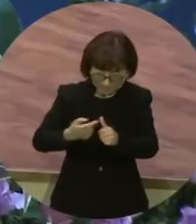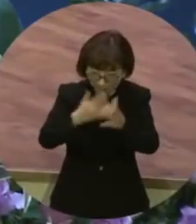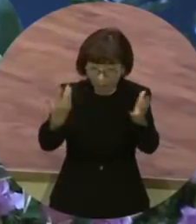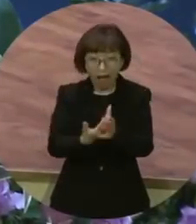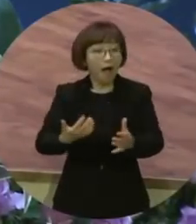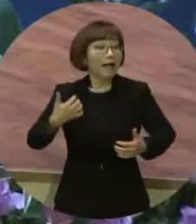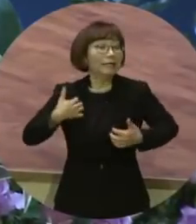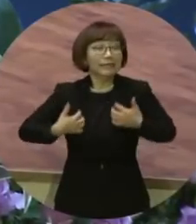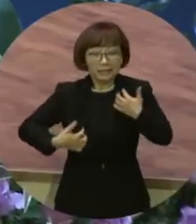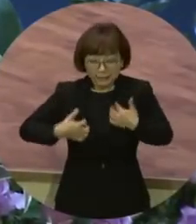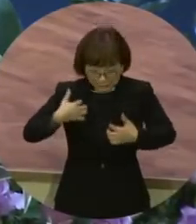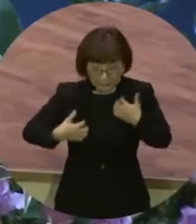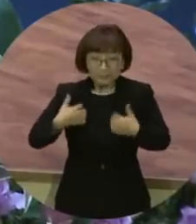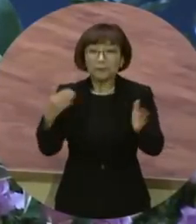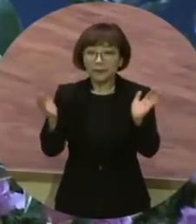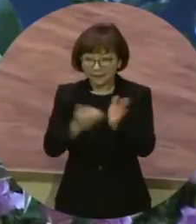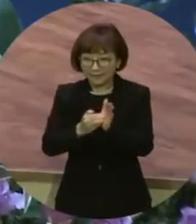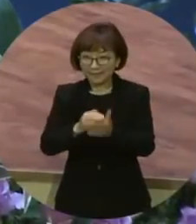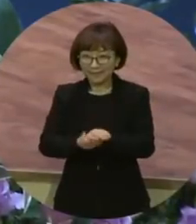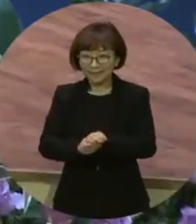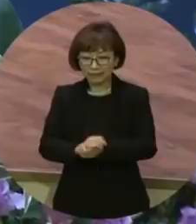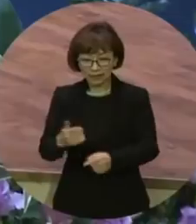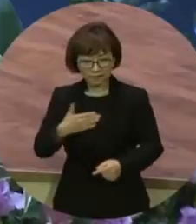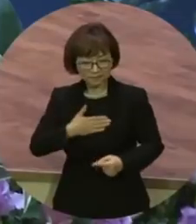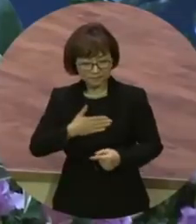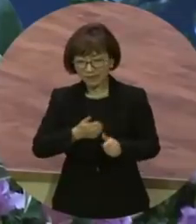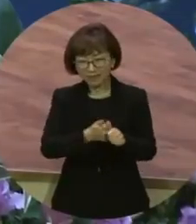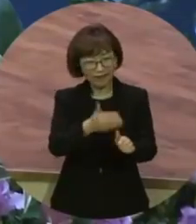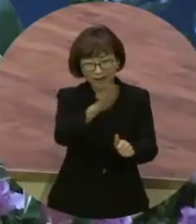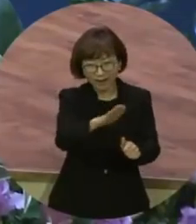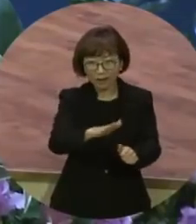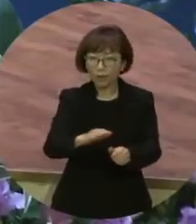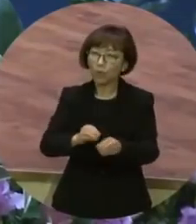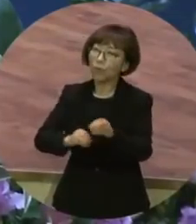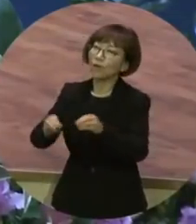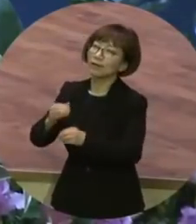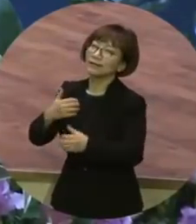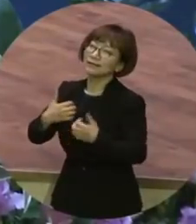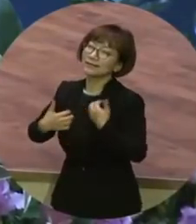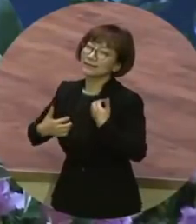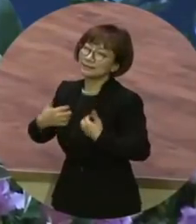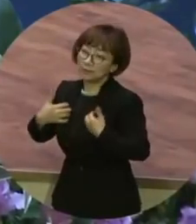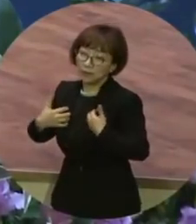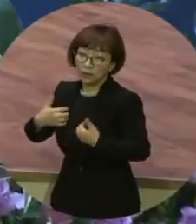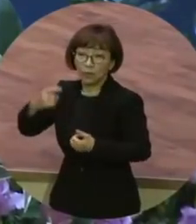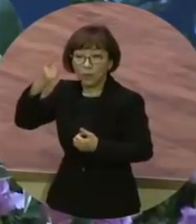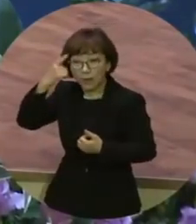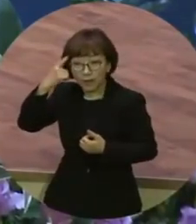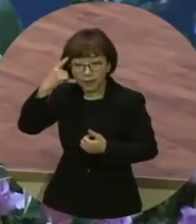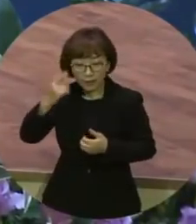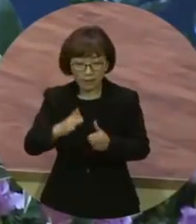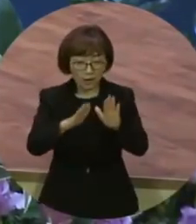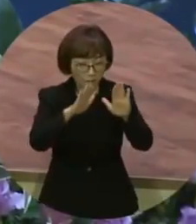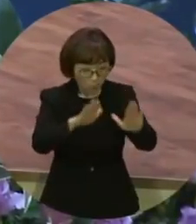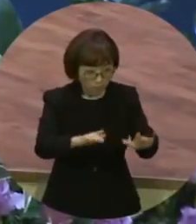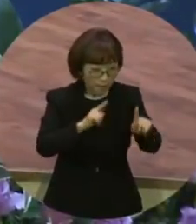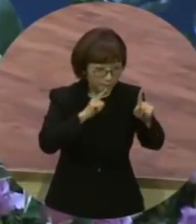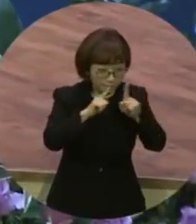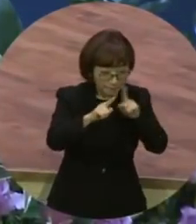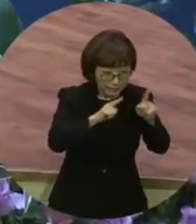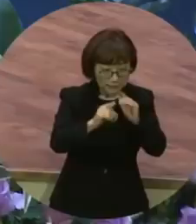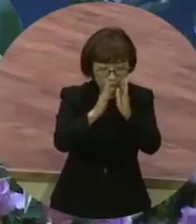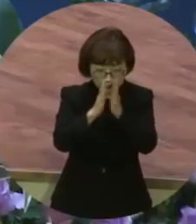똑같은 성령이잖아요. 바울은 기분과 감정을 넘어서 응답을 받았습니다. 어떻게 해요? 바로 삼오늘에 올인할 때 하나님 이 축복을